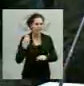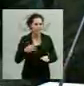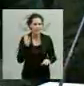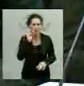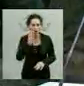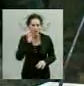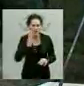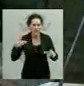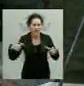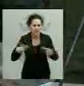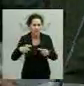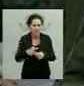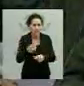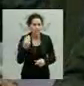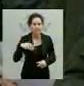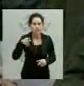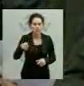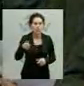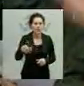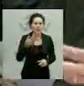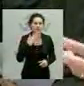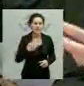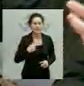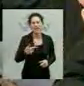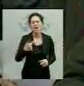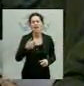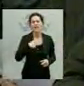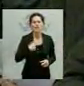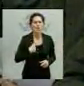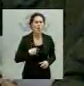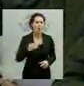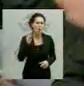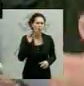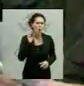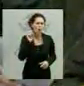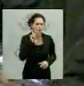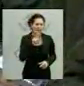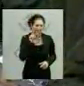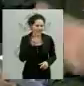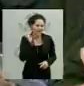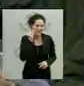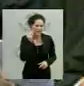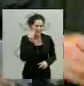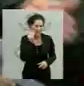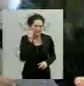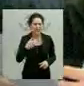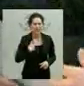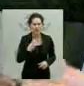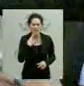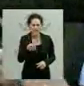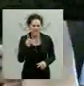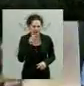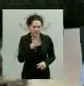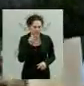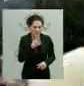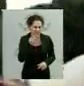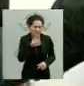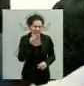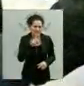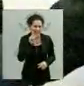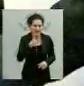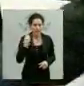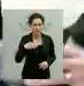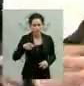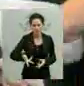s'ha anat acumulant. Jo sé que vostès em deien que jo era mentider, que deia mentides, que deia mentides quan estava assegut a on estava assegut la